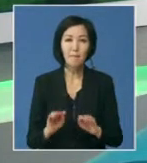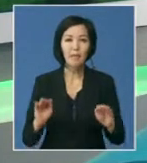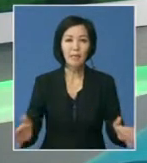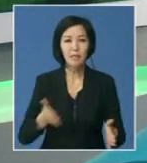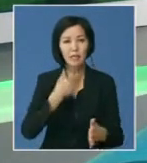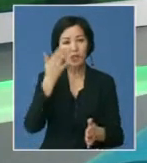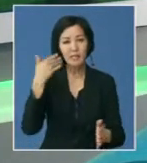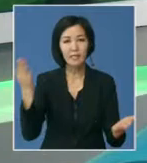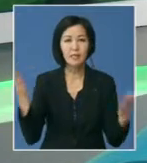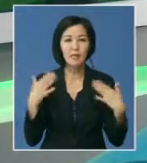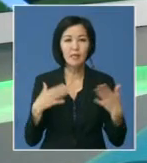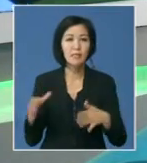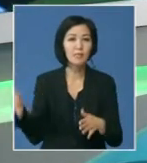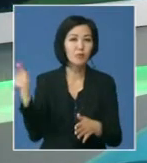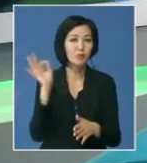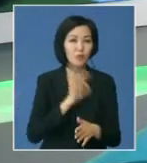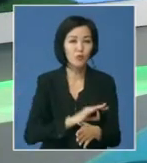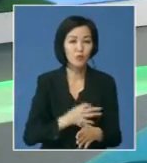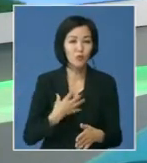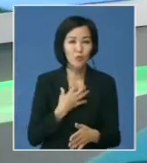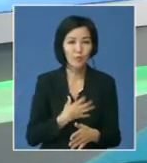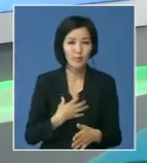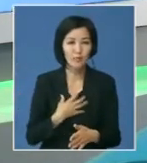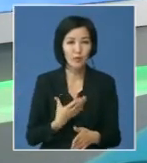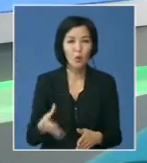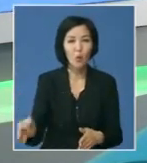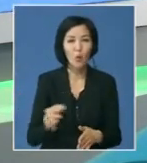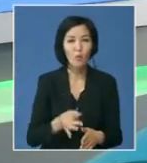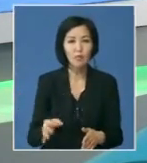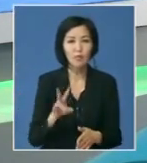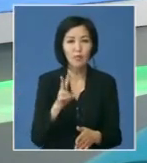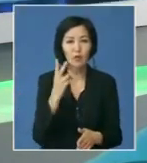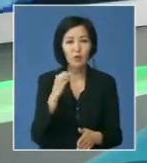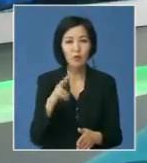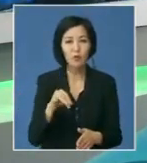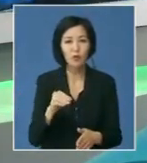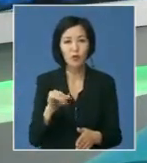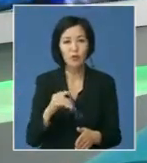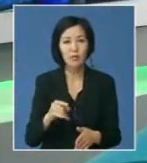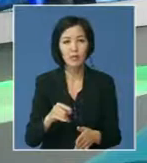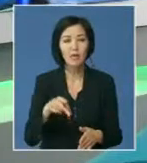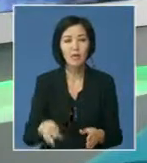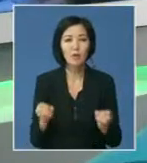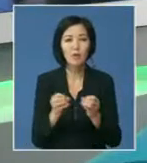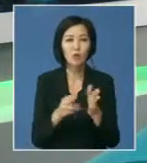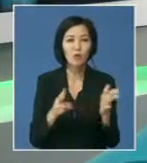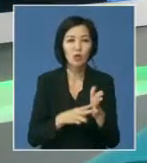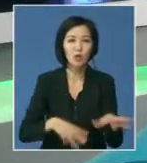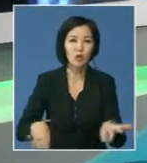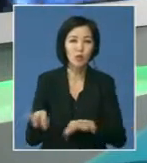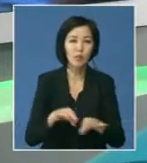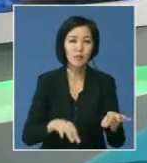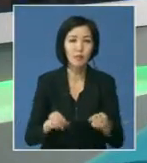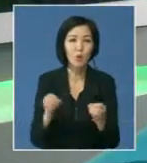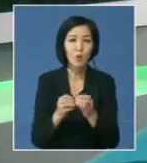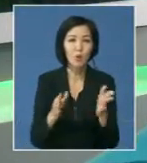балалардың жазғы демалсын тиімді әрі пайдалы өткізу маңызда. Осыған орай облысымызда Нұрлы жаз 2017 жобасымен бір күнде 16 жазғы